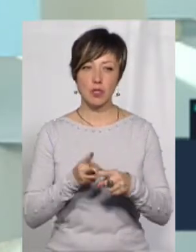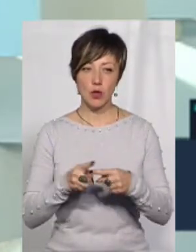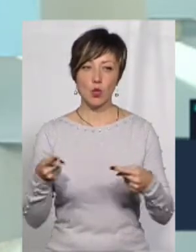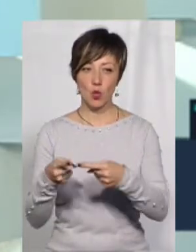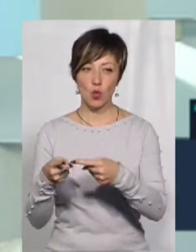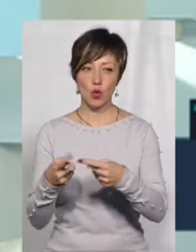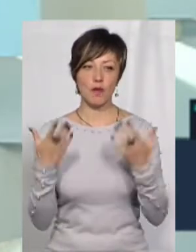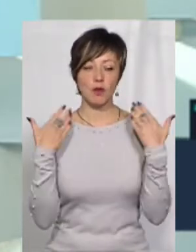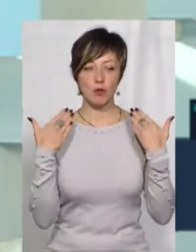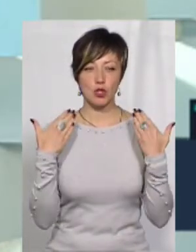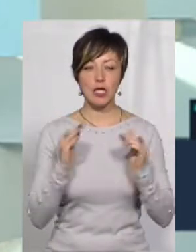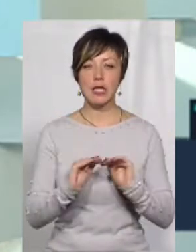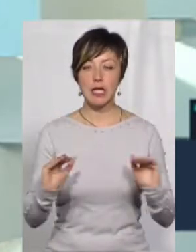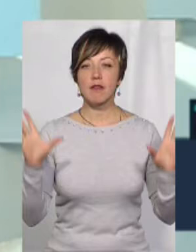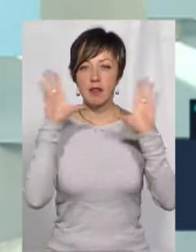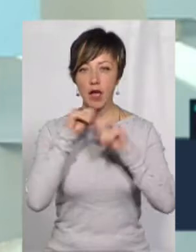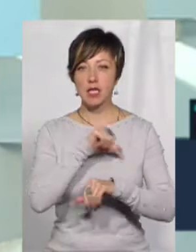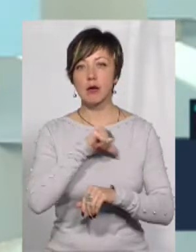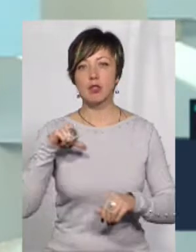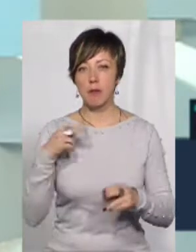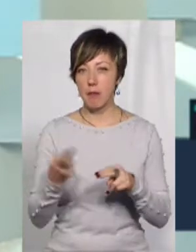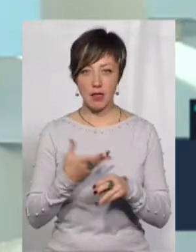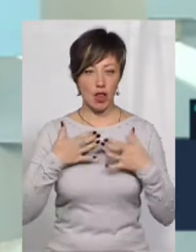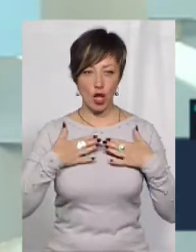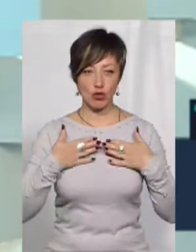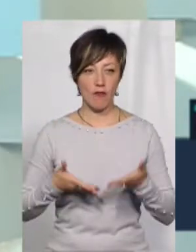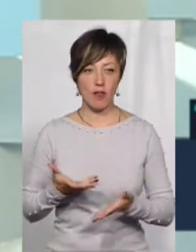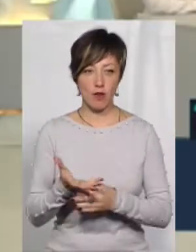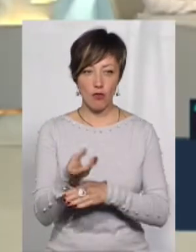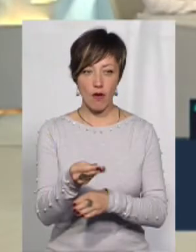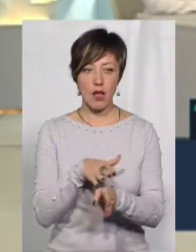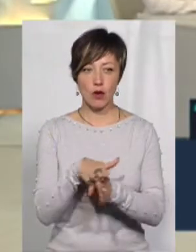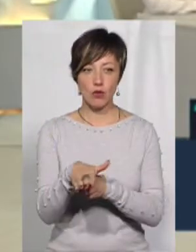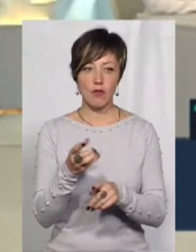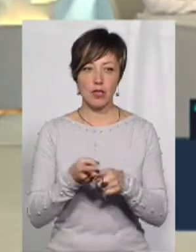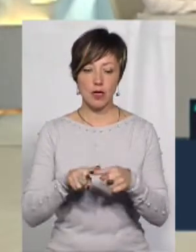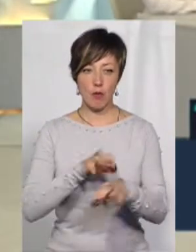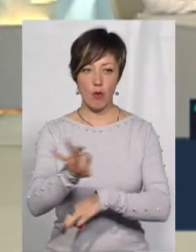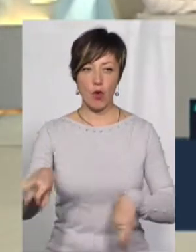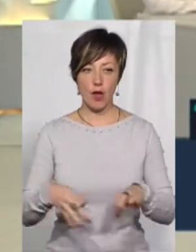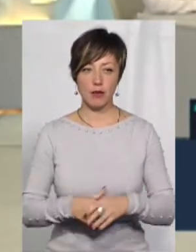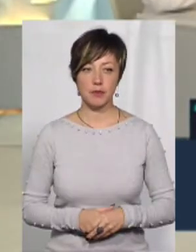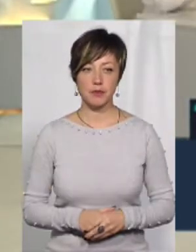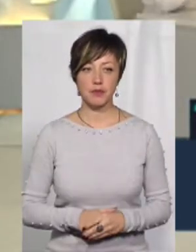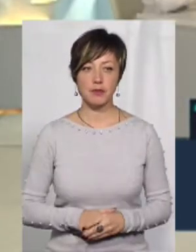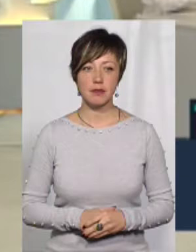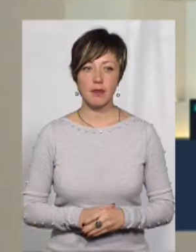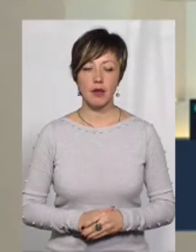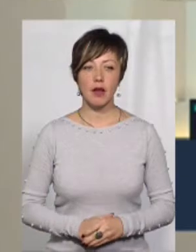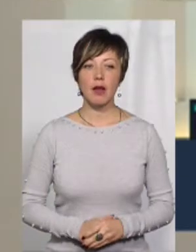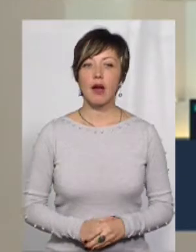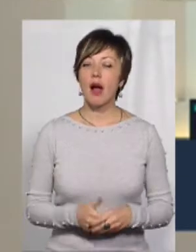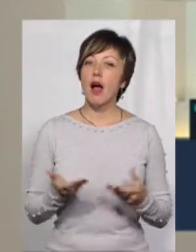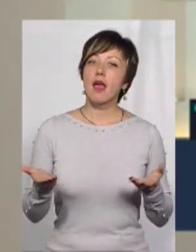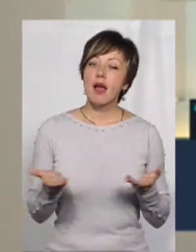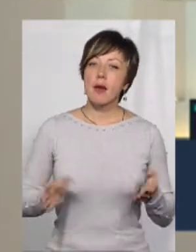куточок відпочинку. Тобто дітям вдалося самостійно, без нашого фінансування, реалізувати цей проєкт. А які